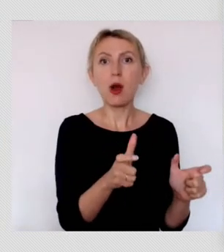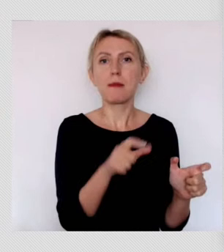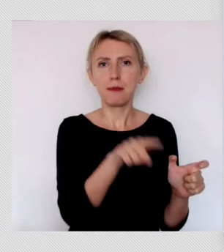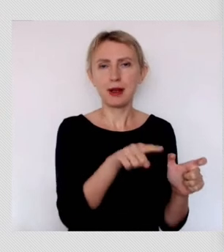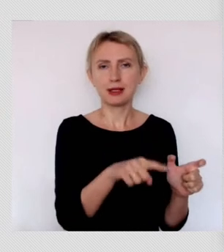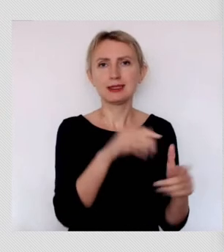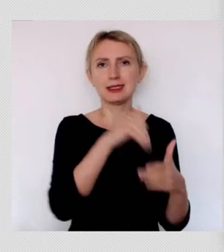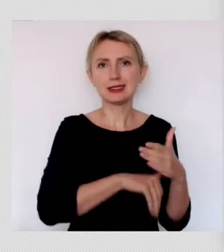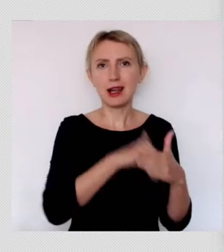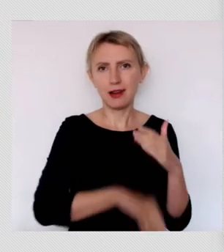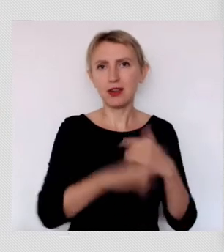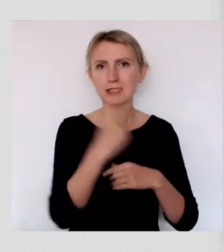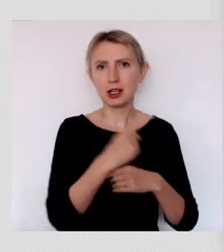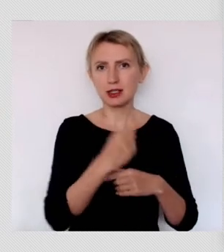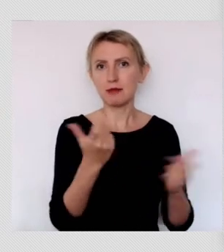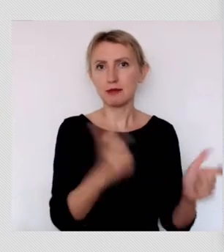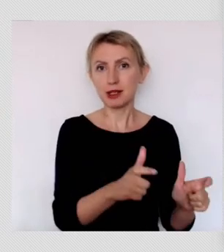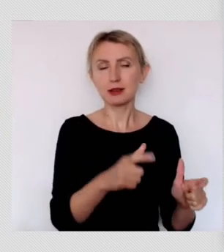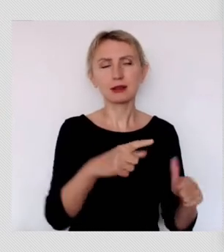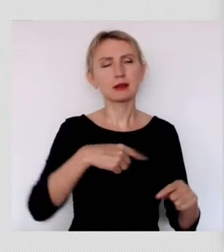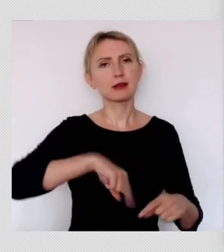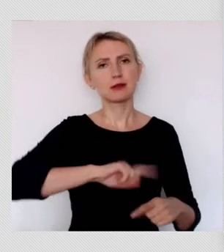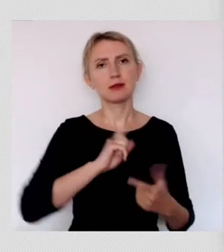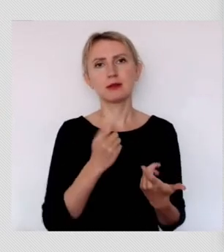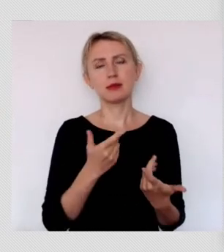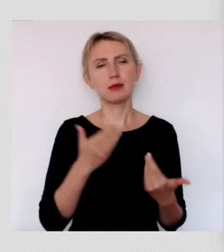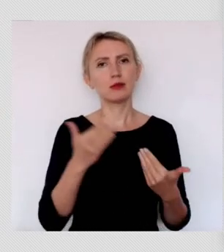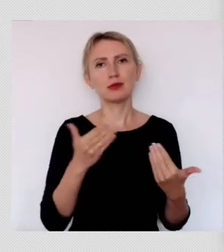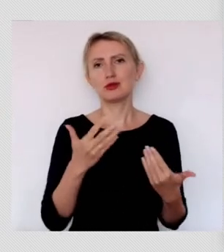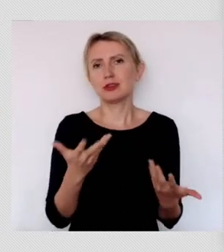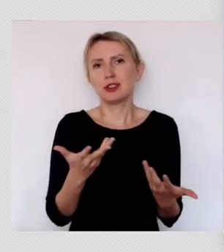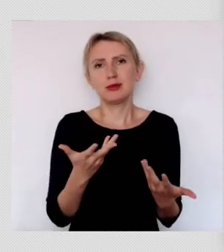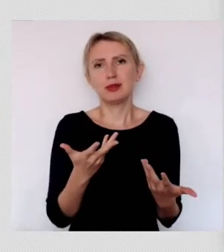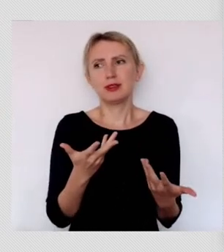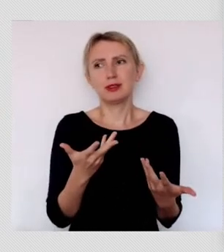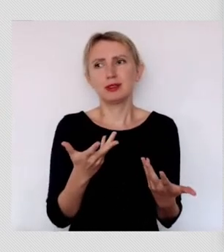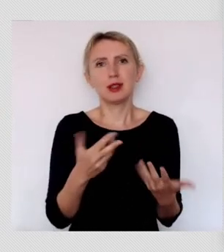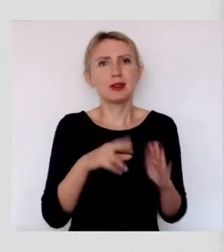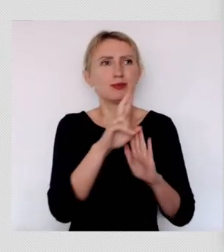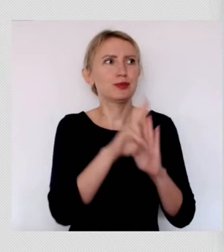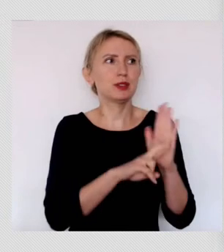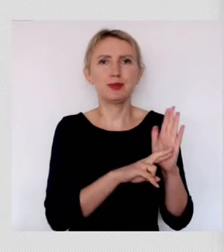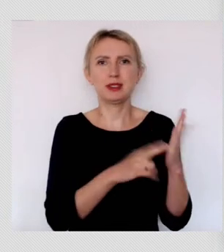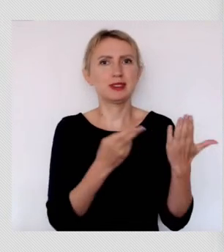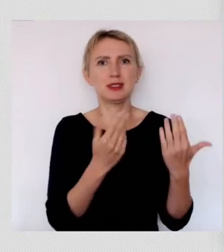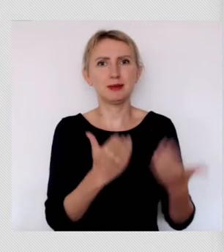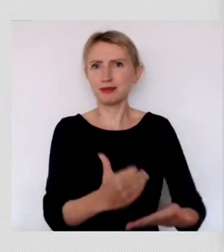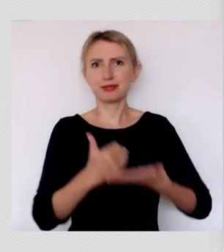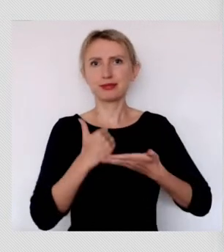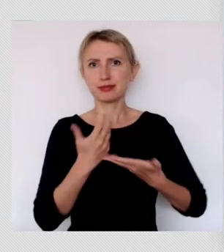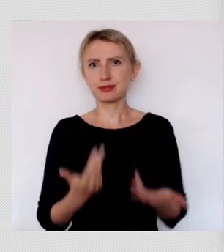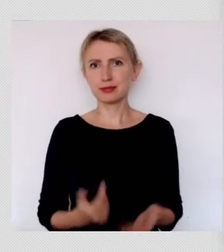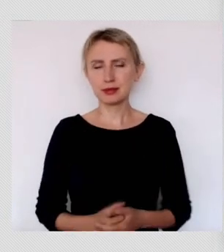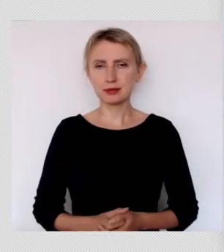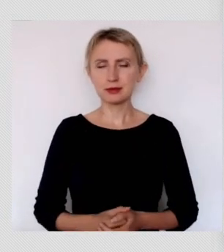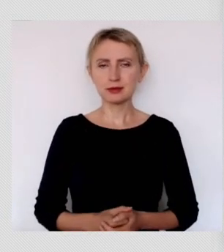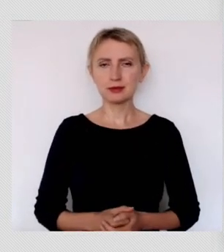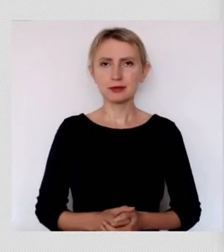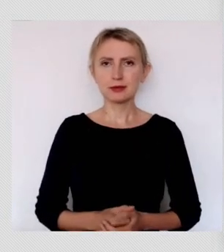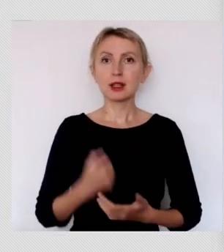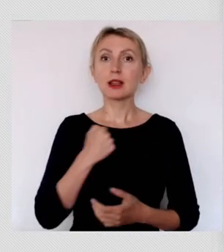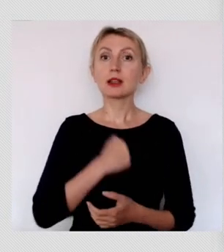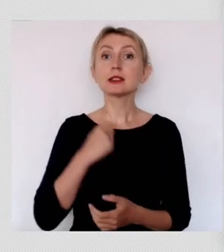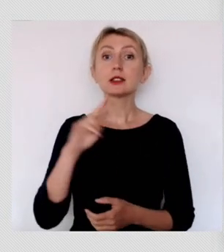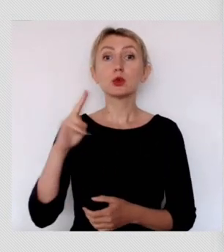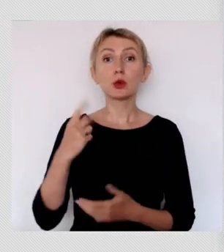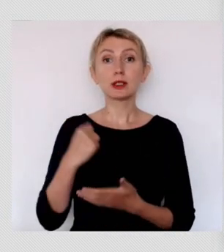zachowań zabronionych, możemy się po prostu odbić od samego brzmienia tych przepisów, samych uregulowań prawnych. Natomiast no niestety drugą